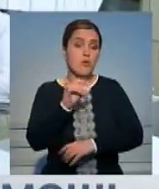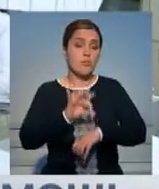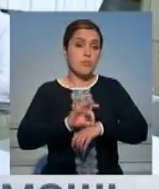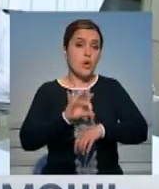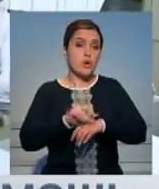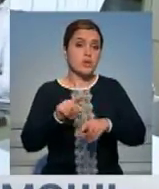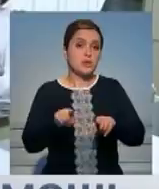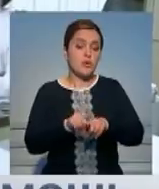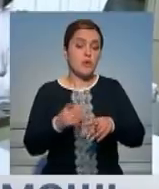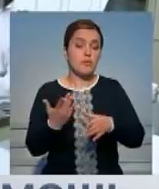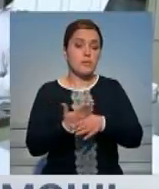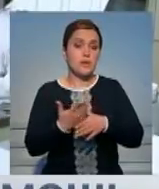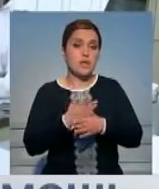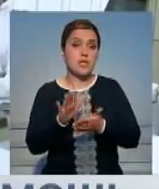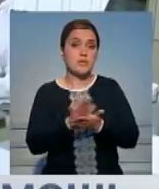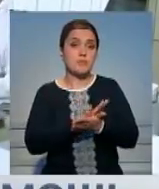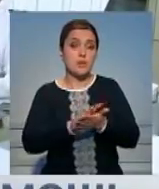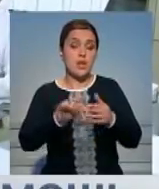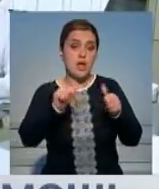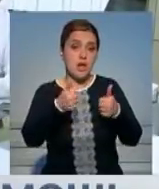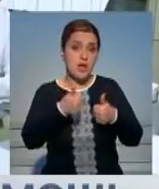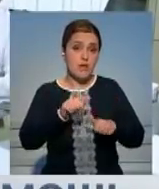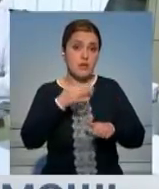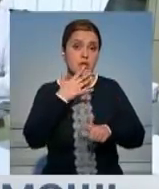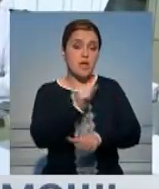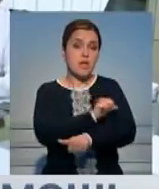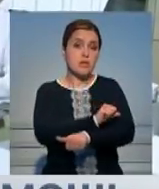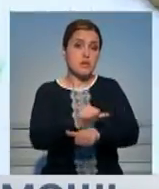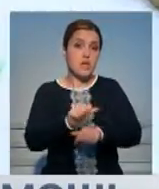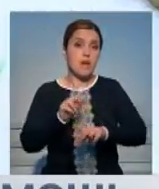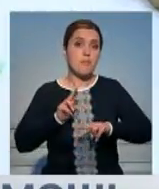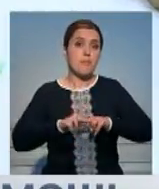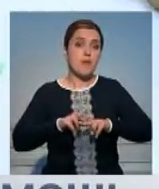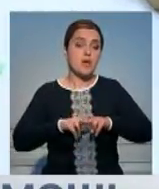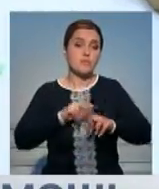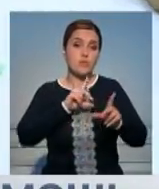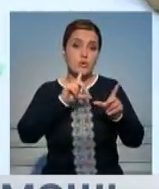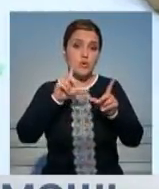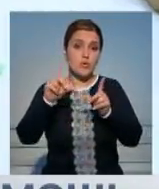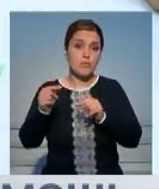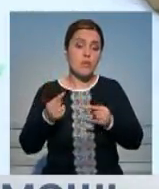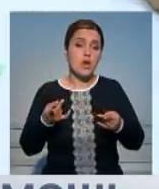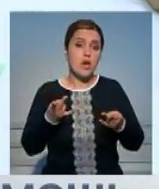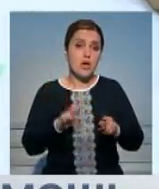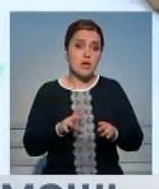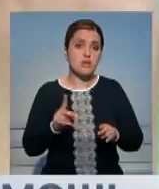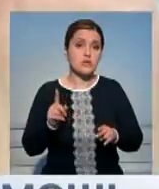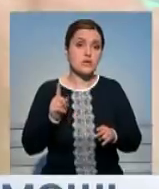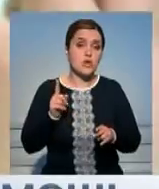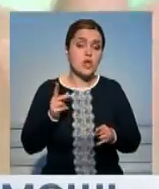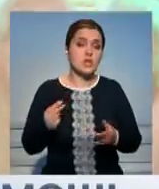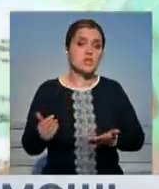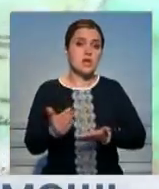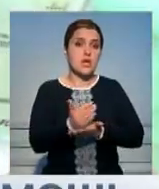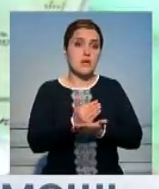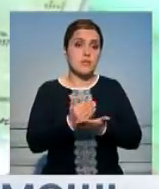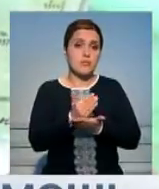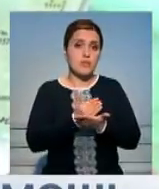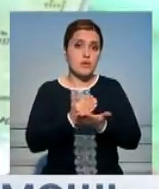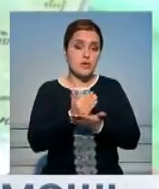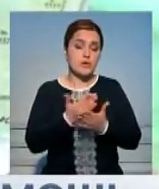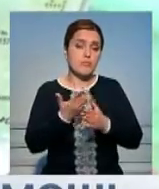ей помогли бесплатно оформить загранпаспорта для поездки в Данию. Осталось только дождаться заветной квоты и